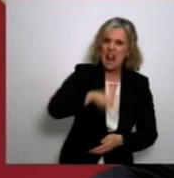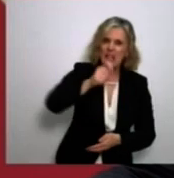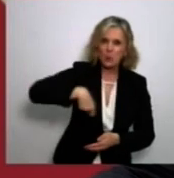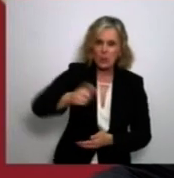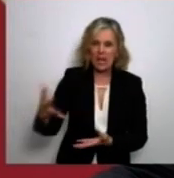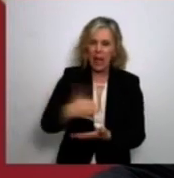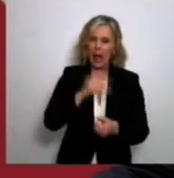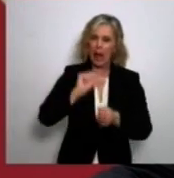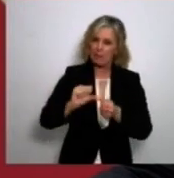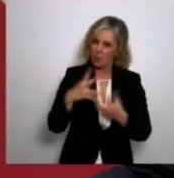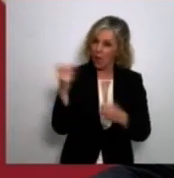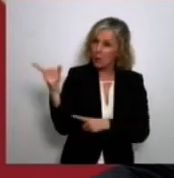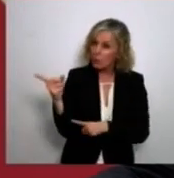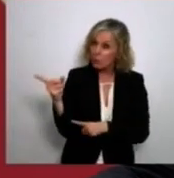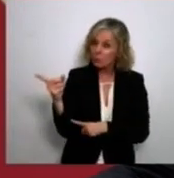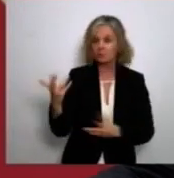Αγοράστηκε